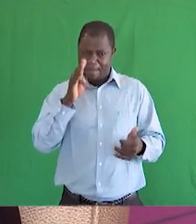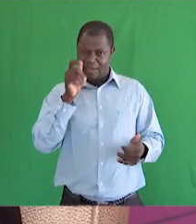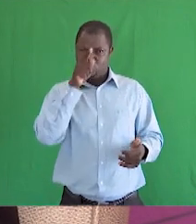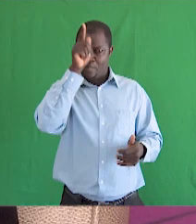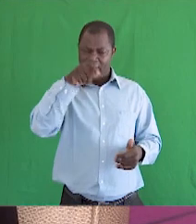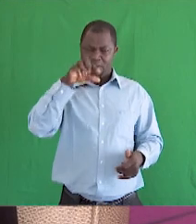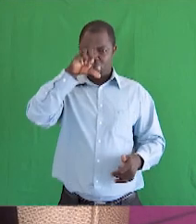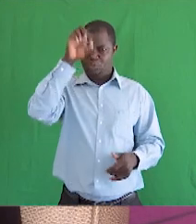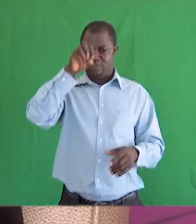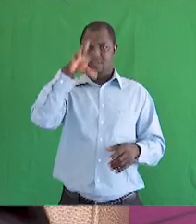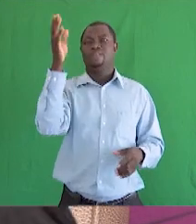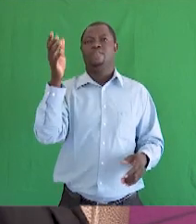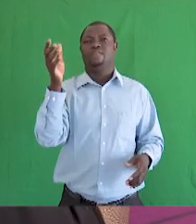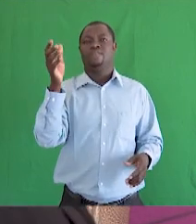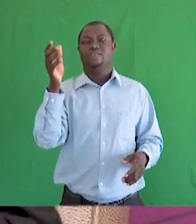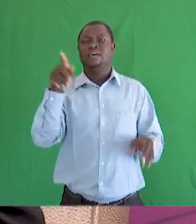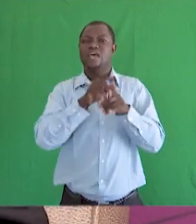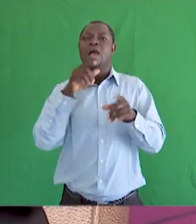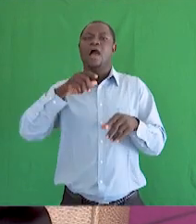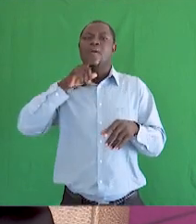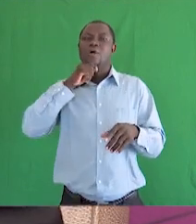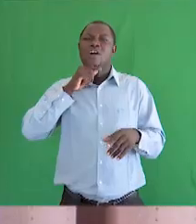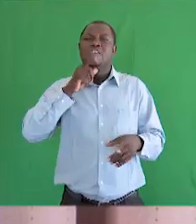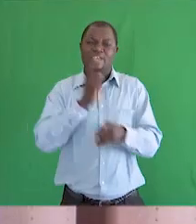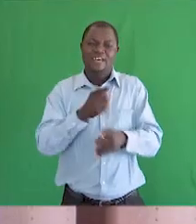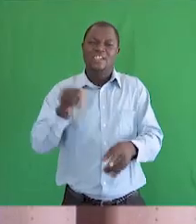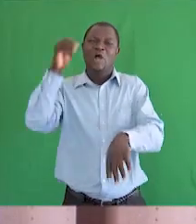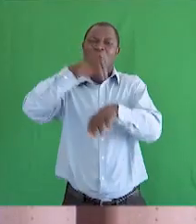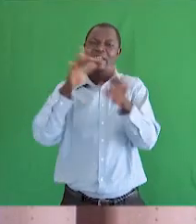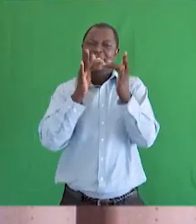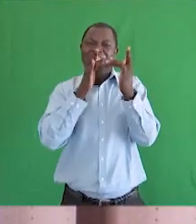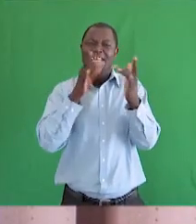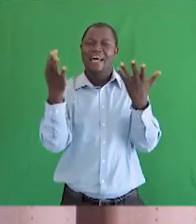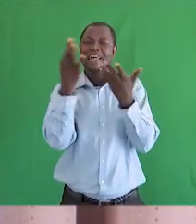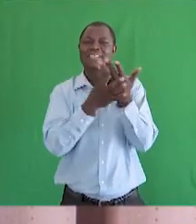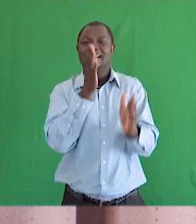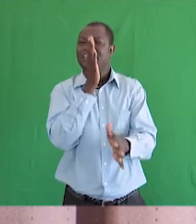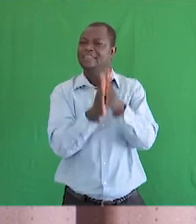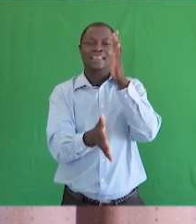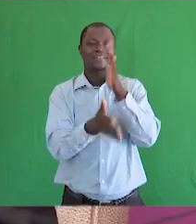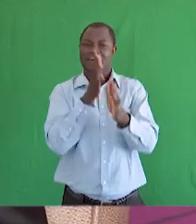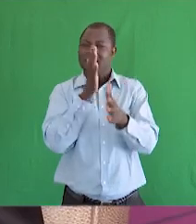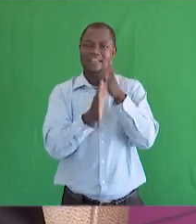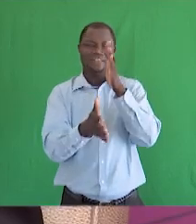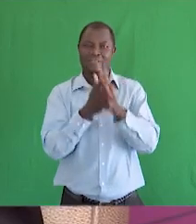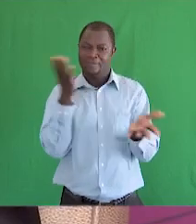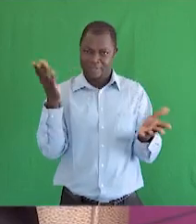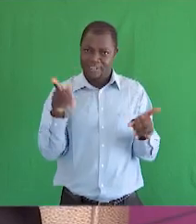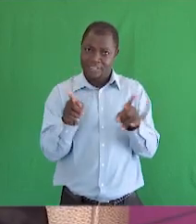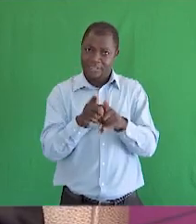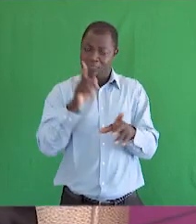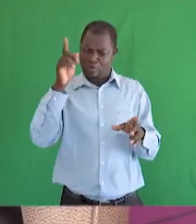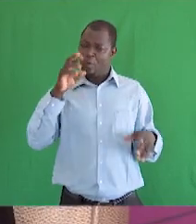uraya. Murume pada ndi mtande o harori chenderera mberi Mai Chisamba tiri kuti isusu kana muchinge